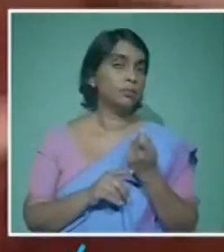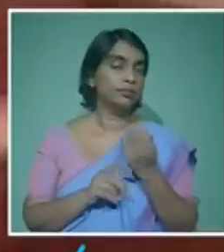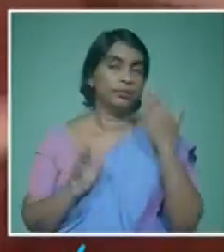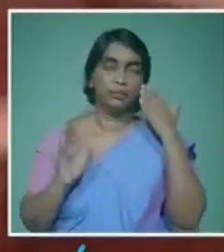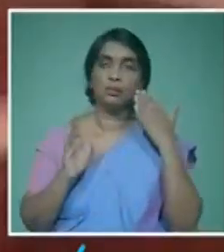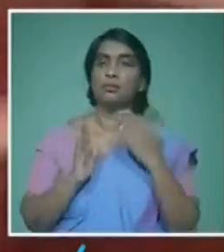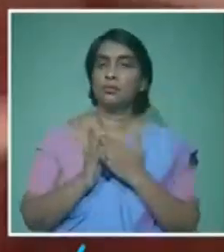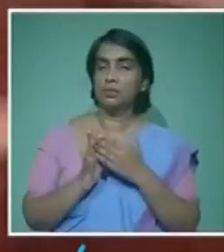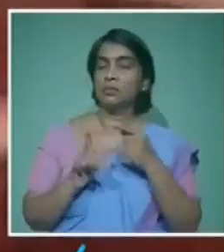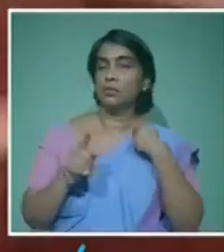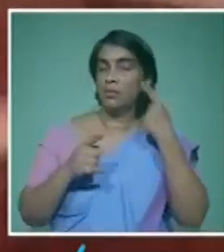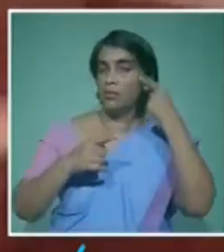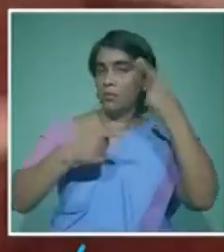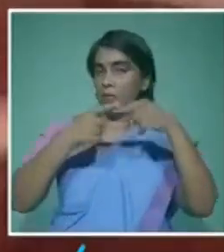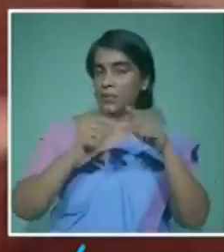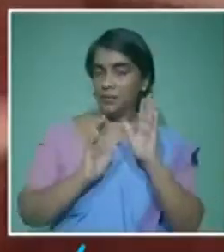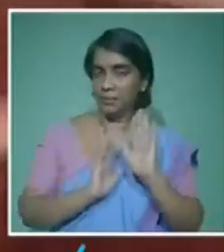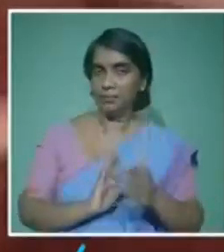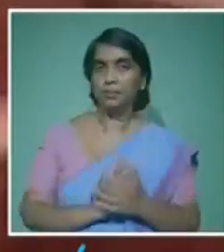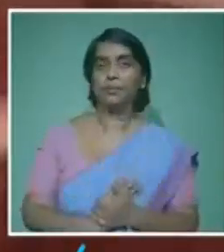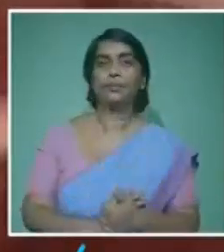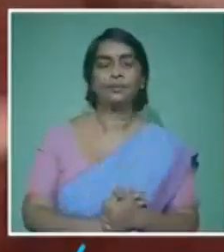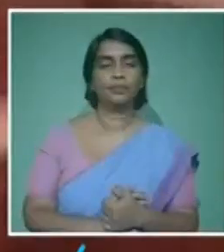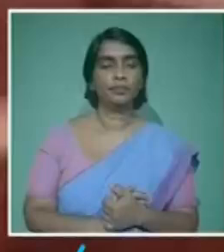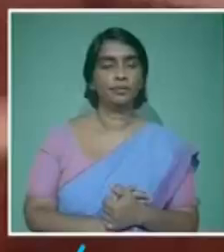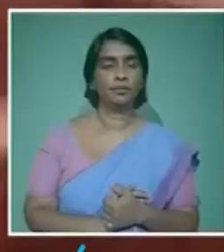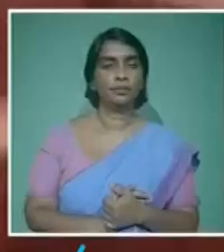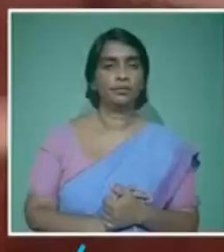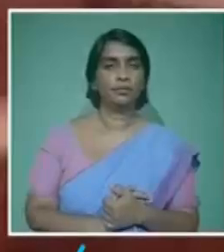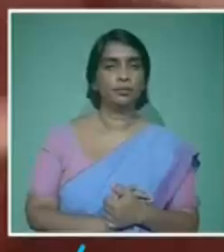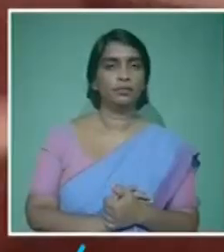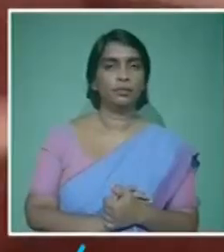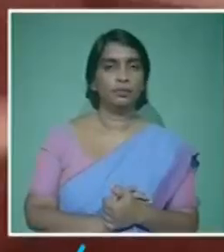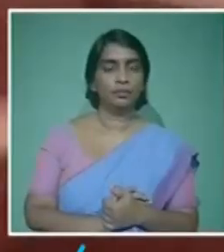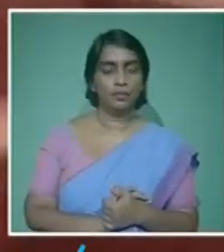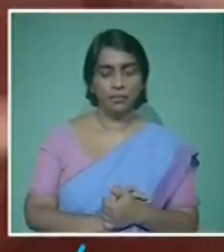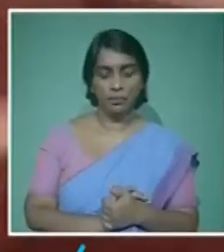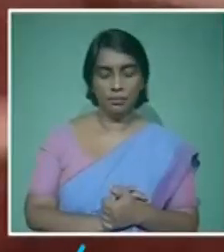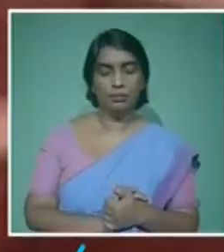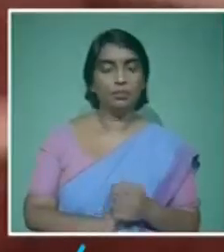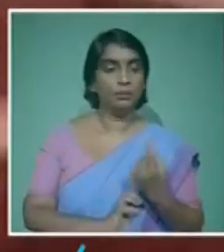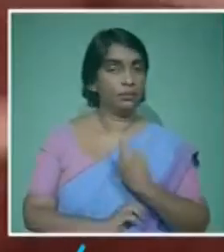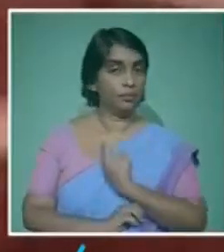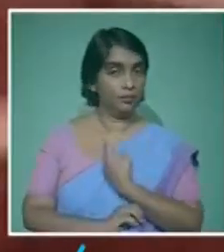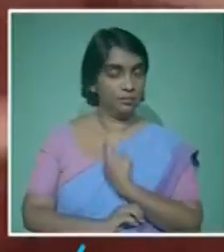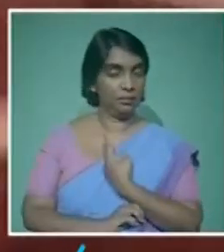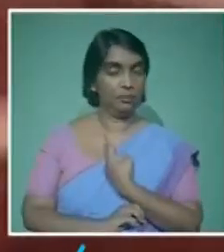இந்த ஆண்டு எமது நாட்டில் தனிநபரது மீனின நுகர்வானது